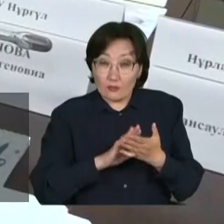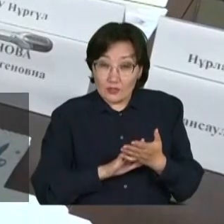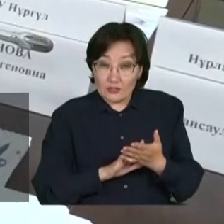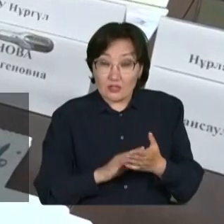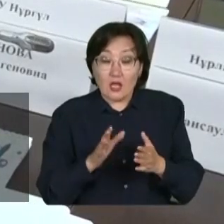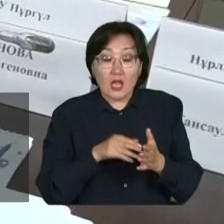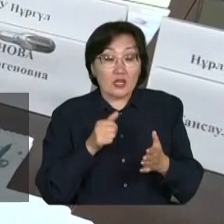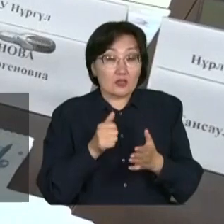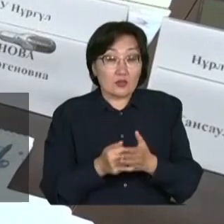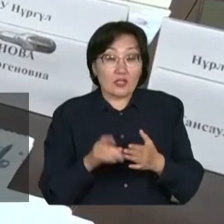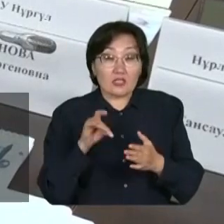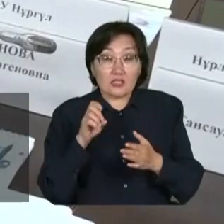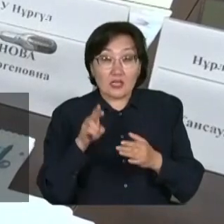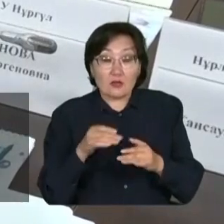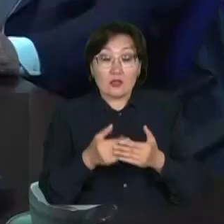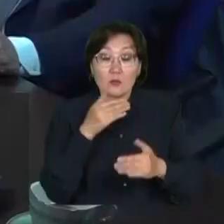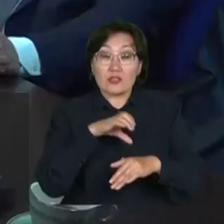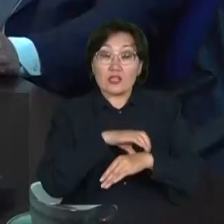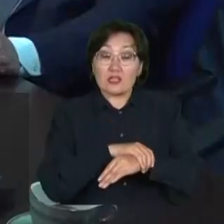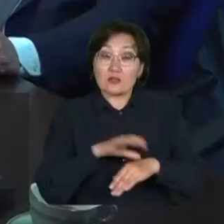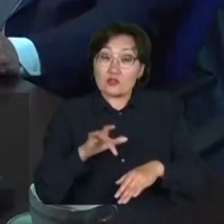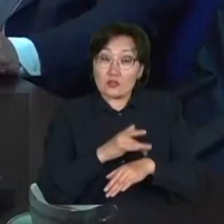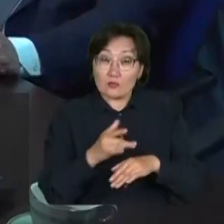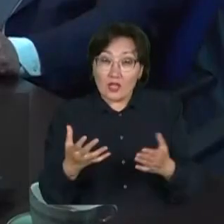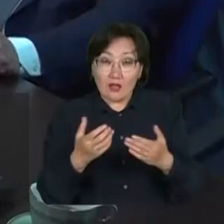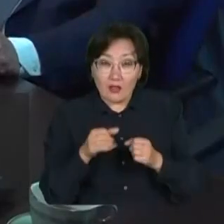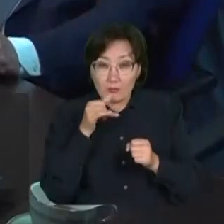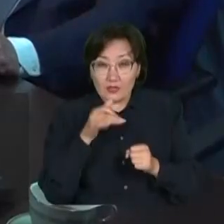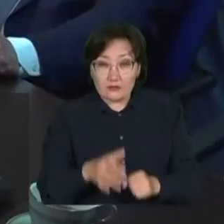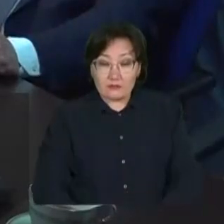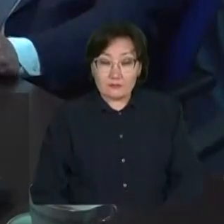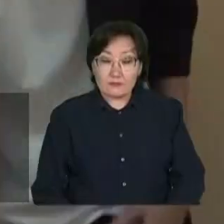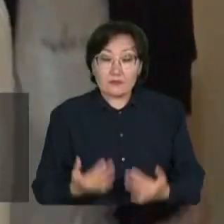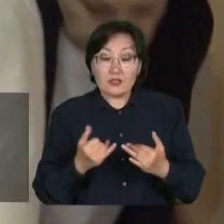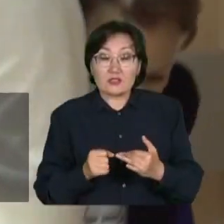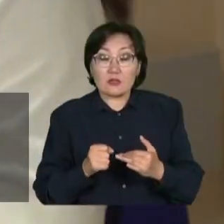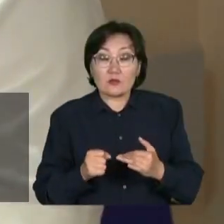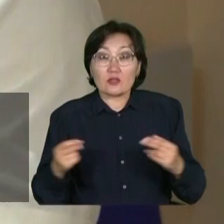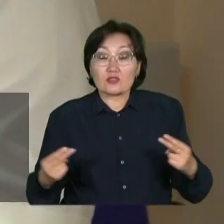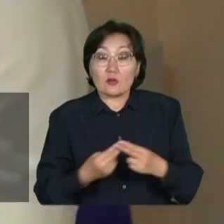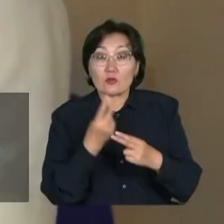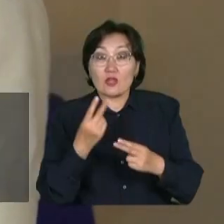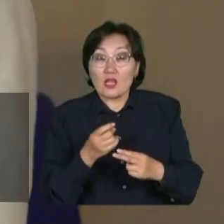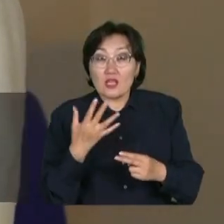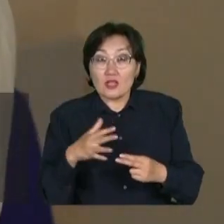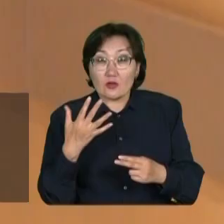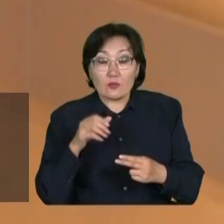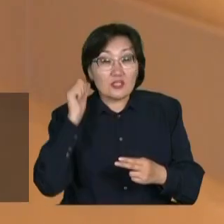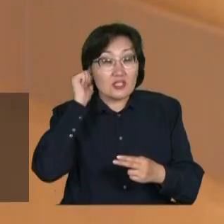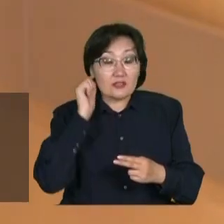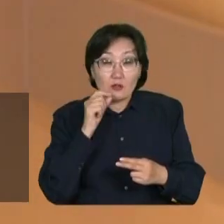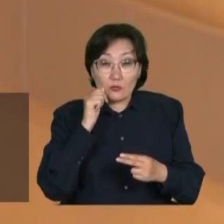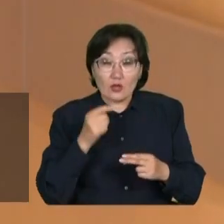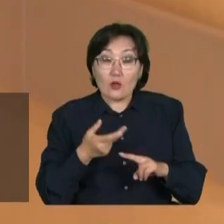Олар әлі күнге онкологияны ерте анықтау қызметіне қол жеткізе алмаған. Астаналық 55 жастағы Сабыржан Нұржановтың да